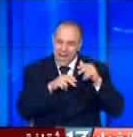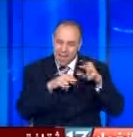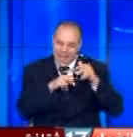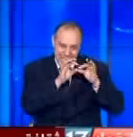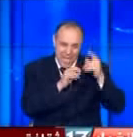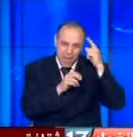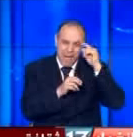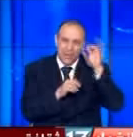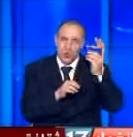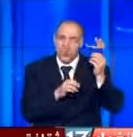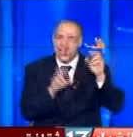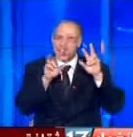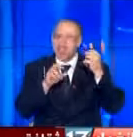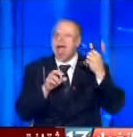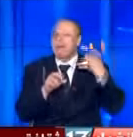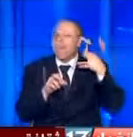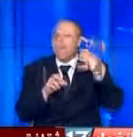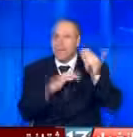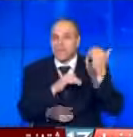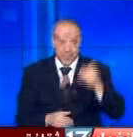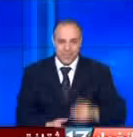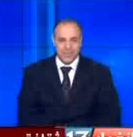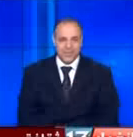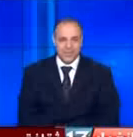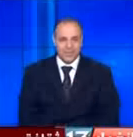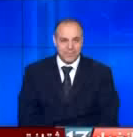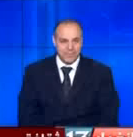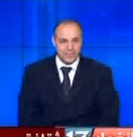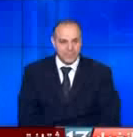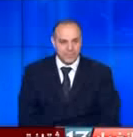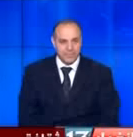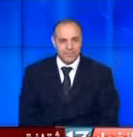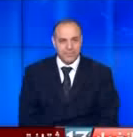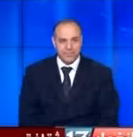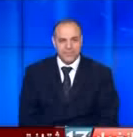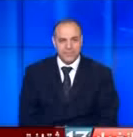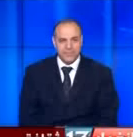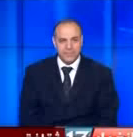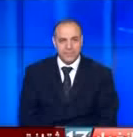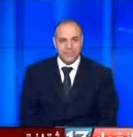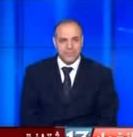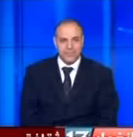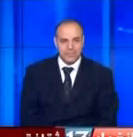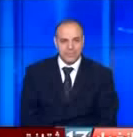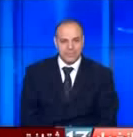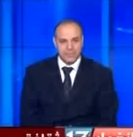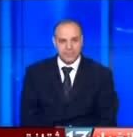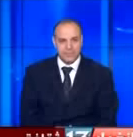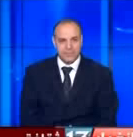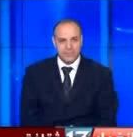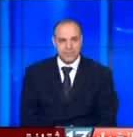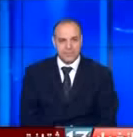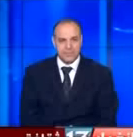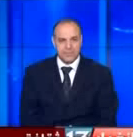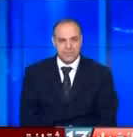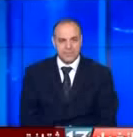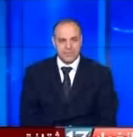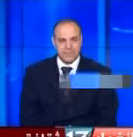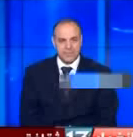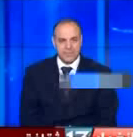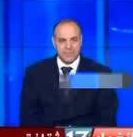وحكم الأيام، وقد عرفت خاصة بأداء دور المرأة التونسية قوية الشخصية. بسم الله على ولدي، علاش حتمنوا